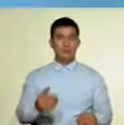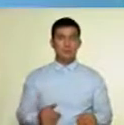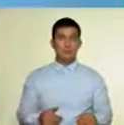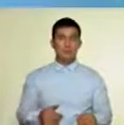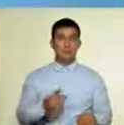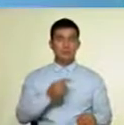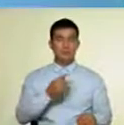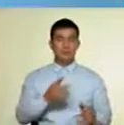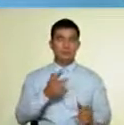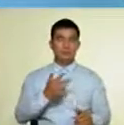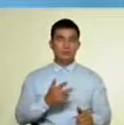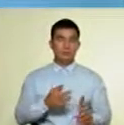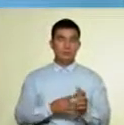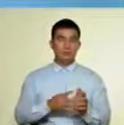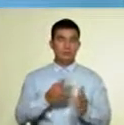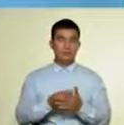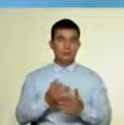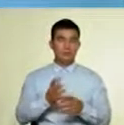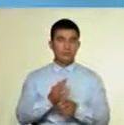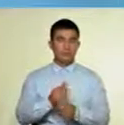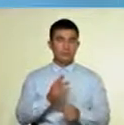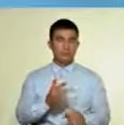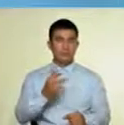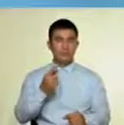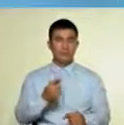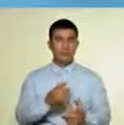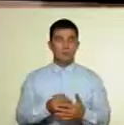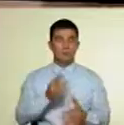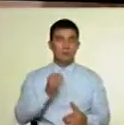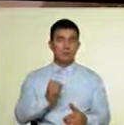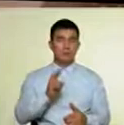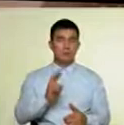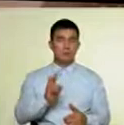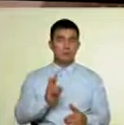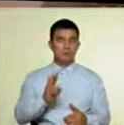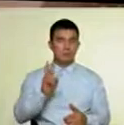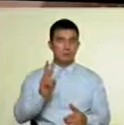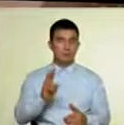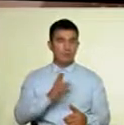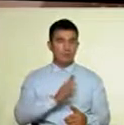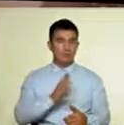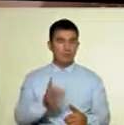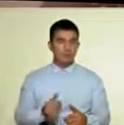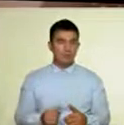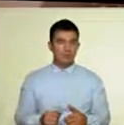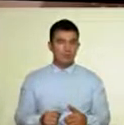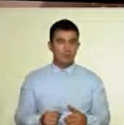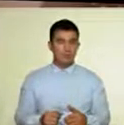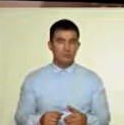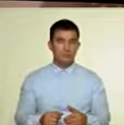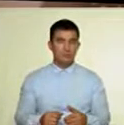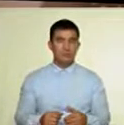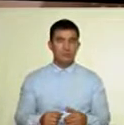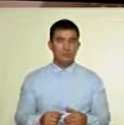bilan 9'ni qisqartirdik 3'dan 1 a kvadrat b kvadrat hosil bo'ldi. Tushunarli bo'ldimi sizga